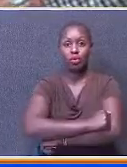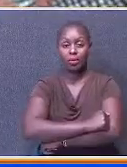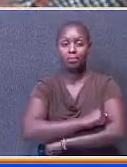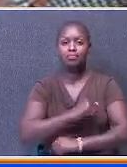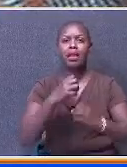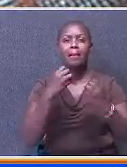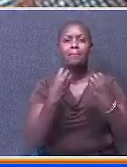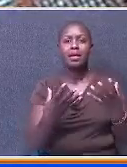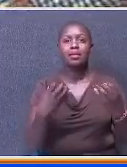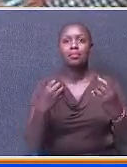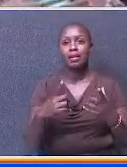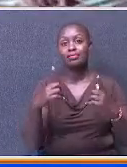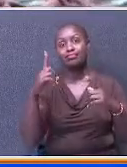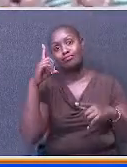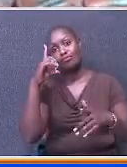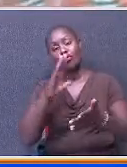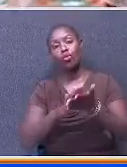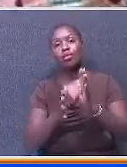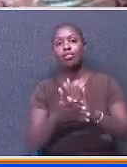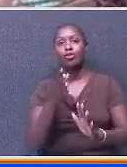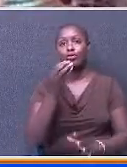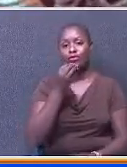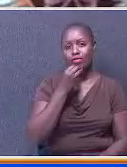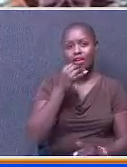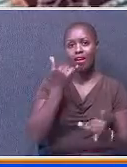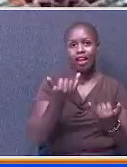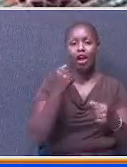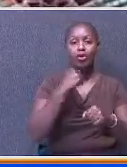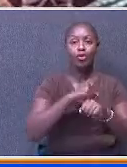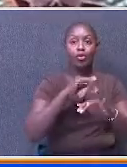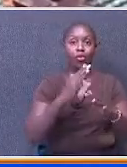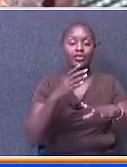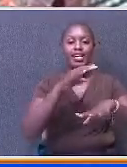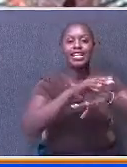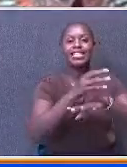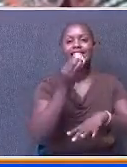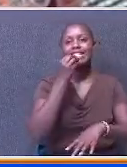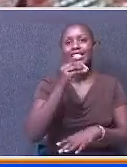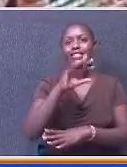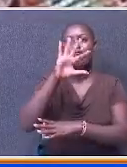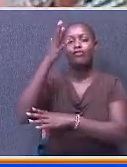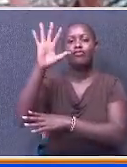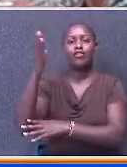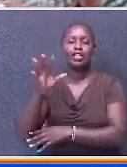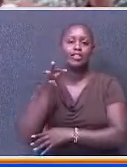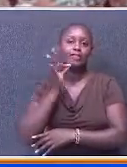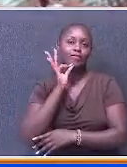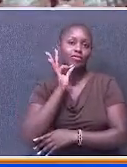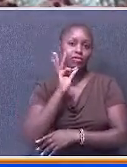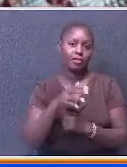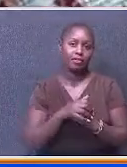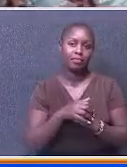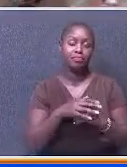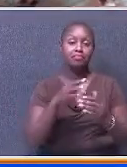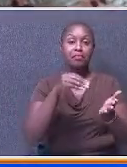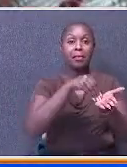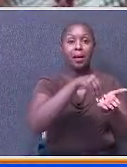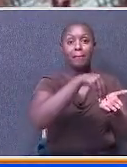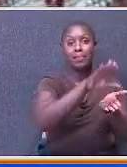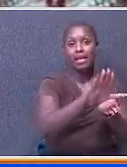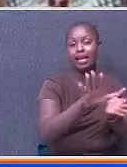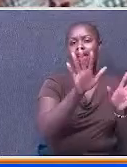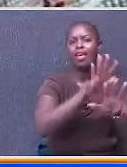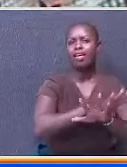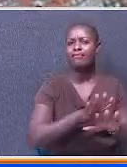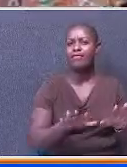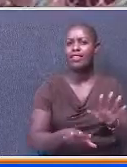Wengi wao hulala njaa, nao wanaishi kwa kula matunda wanayotoa msituni. Metumwa pesa za fee, metumwa pesa za kalamu,